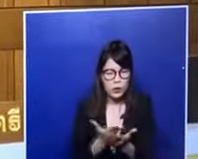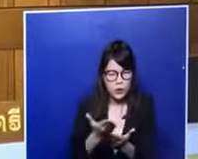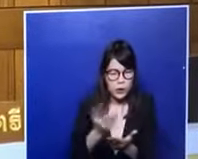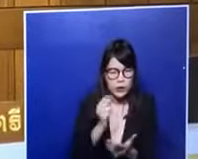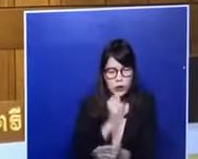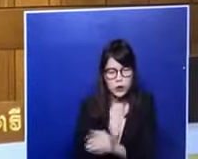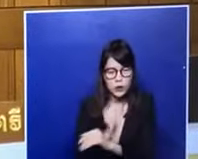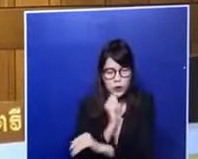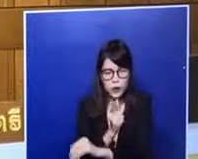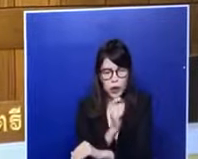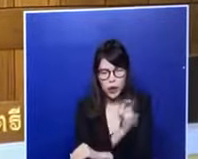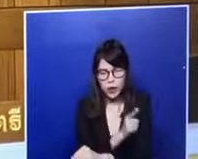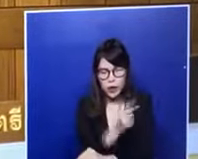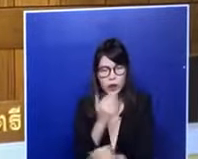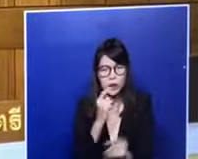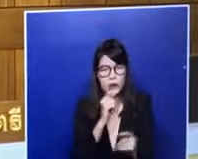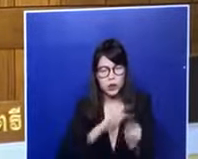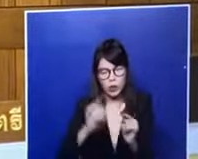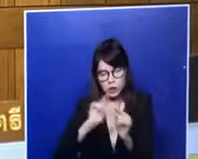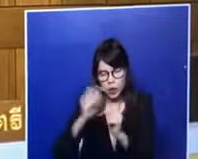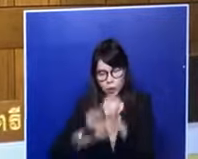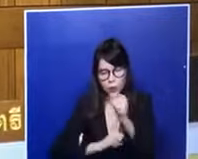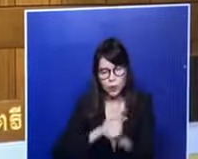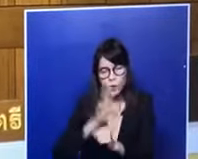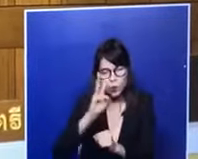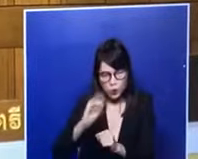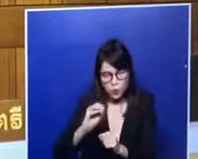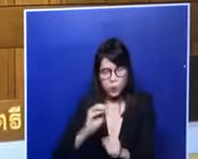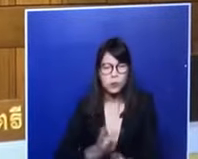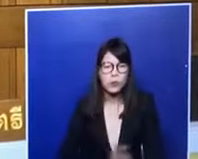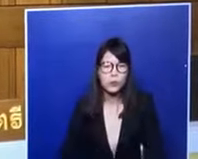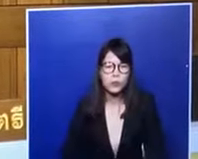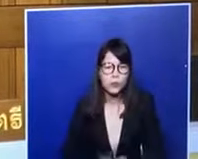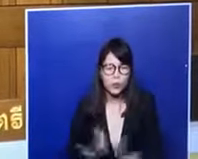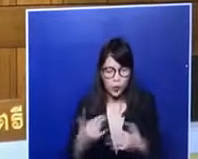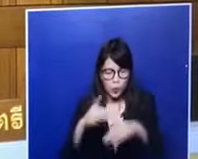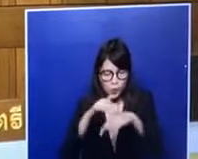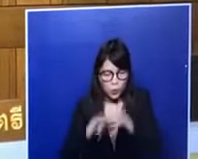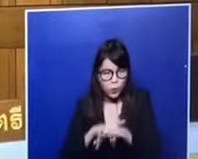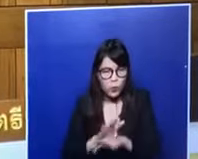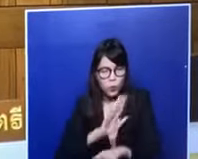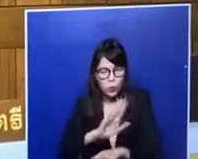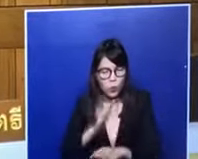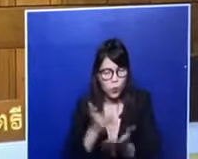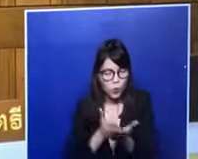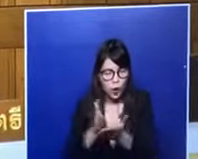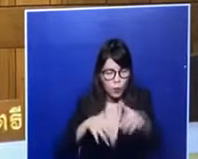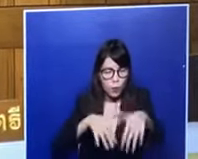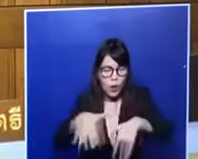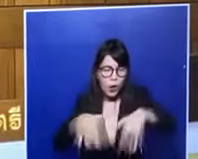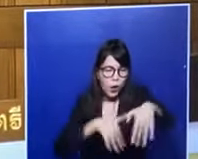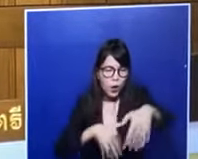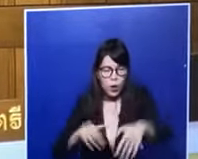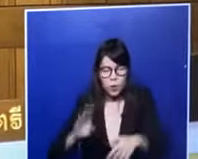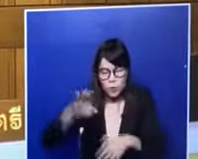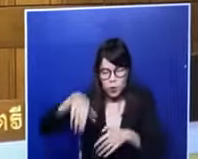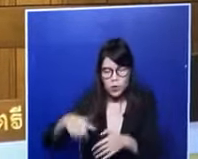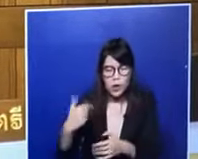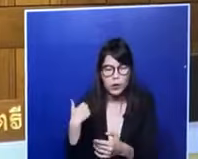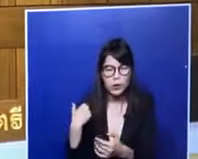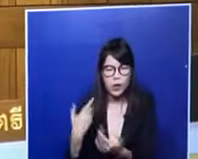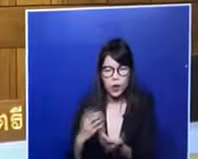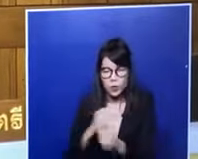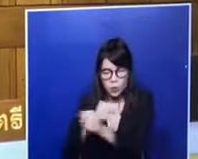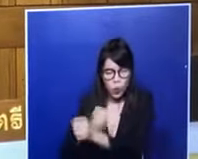และการบริหารพัสดุภาครัฐพ.ศ. 2560มุ่งเน้นการมีส่วนร่วมของภาคประชาชนและผู้ประกอบการในการป้องกันการทุจ